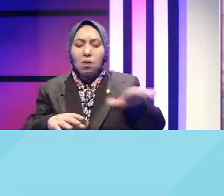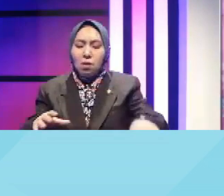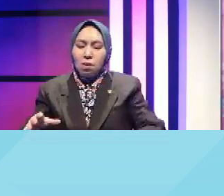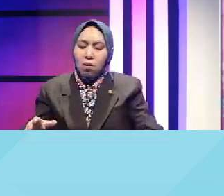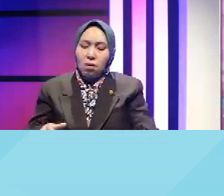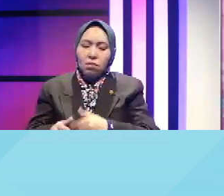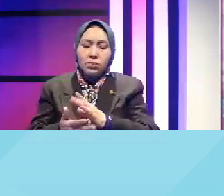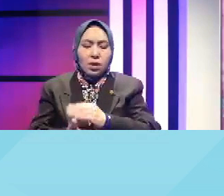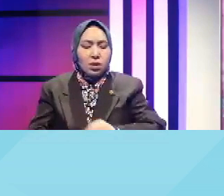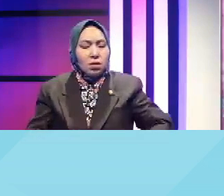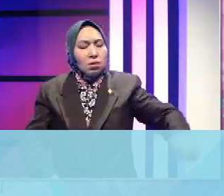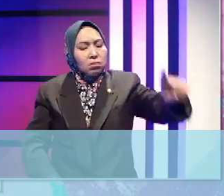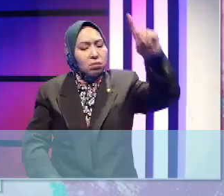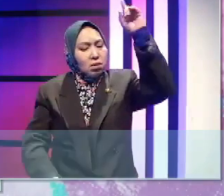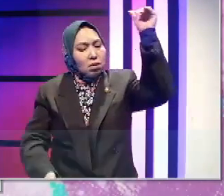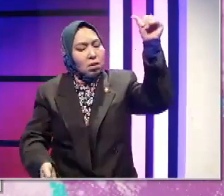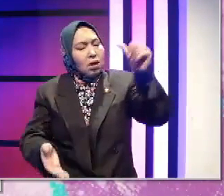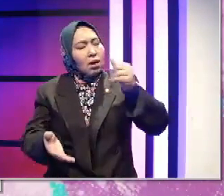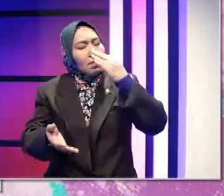وسيحبط